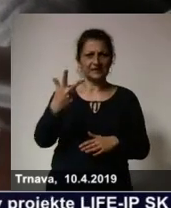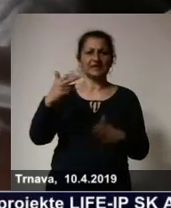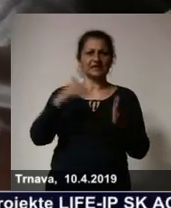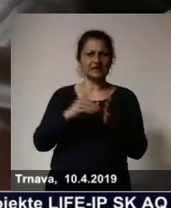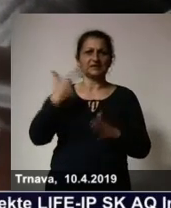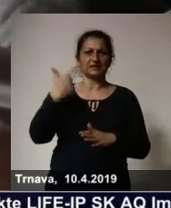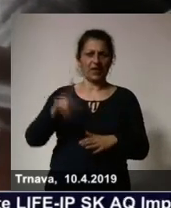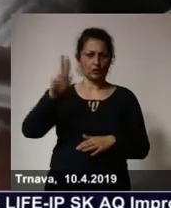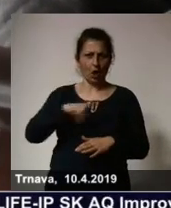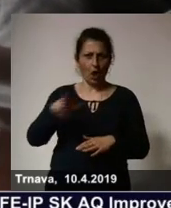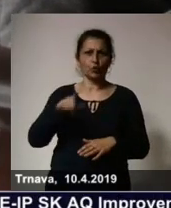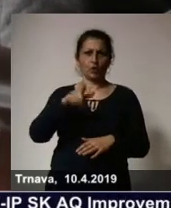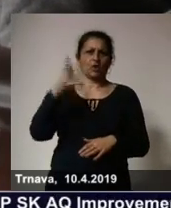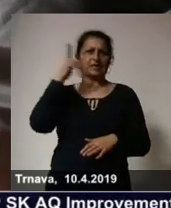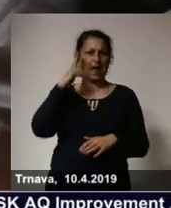43 200 eur, čo znamená ročne